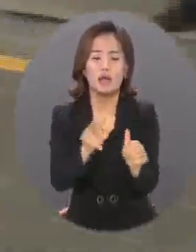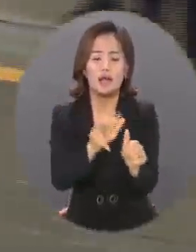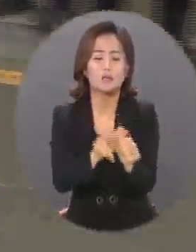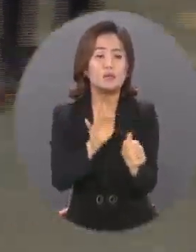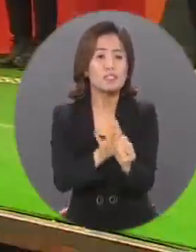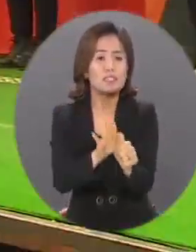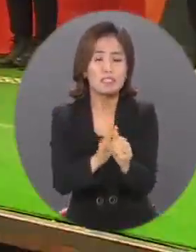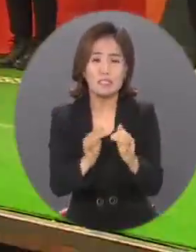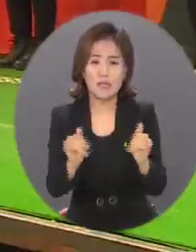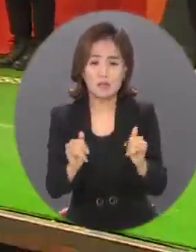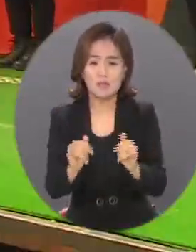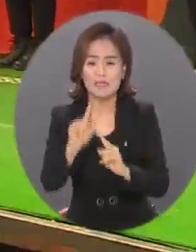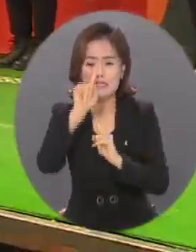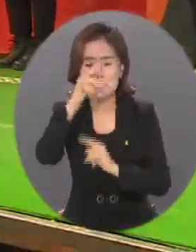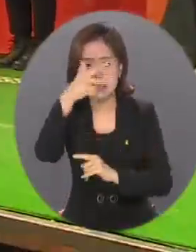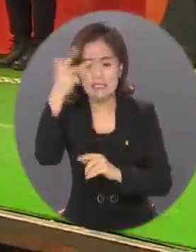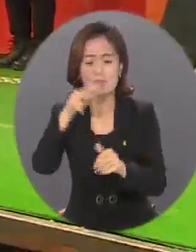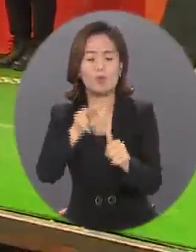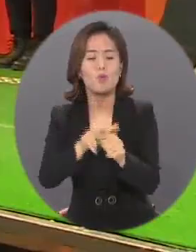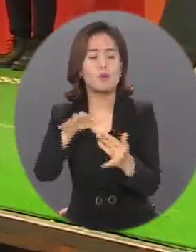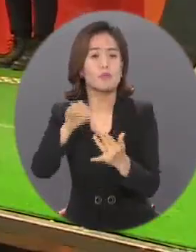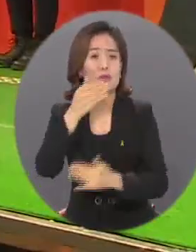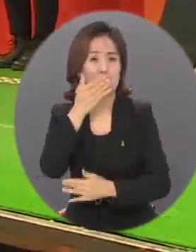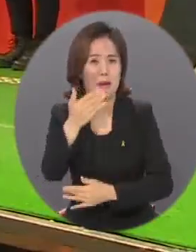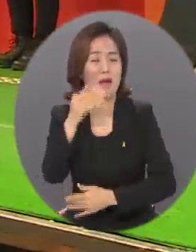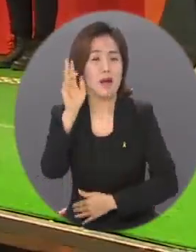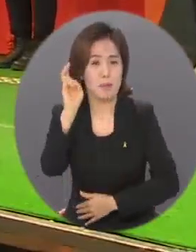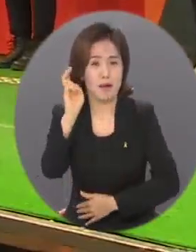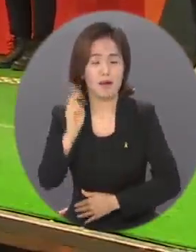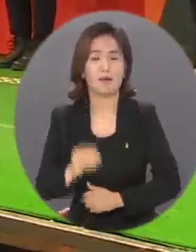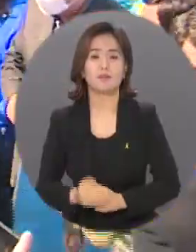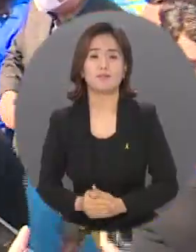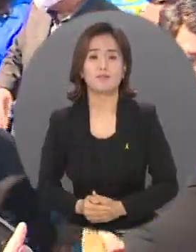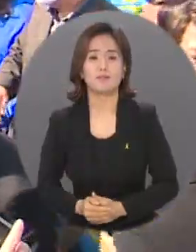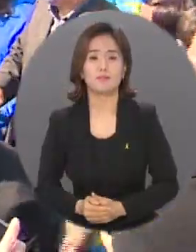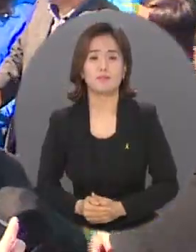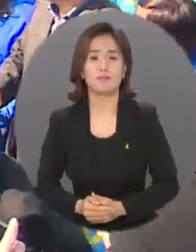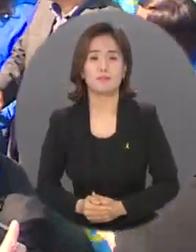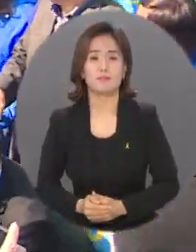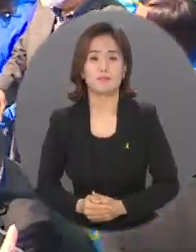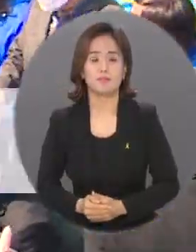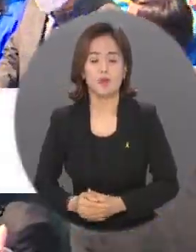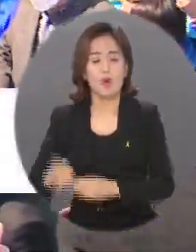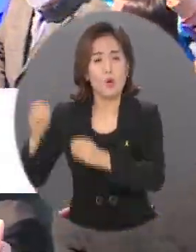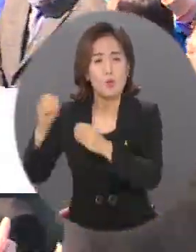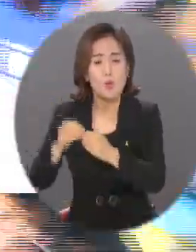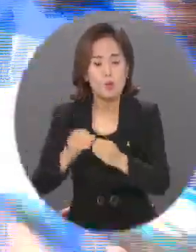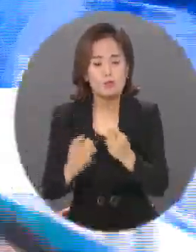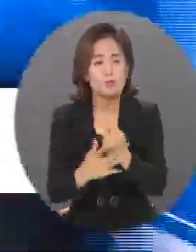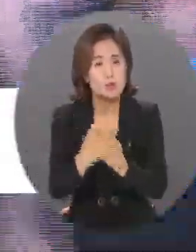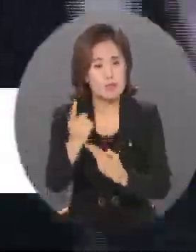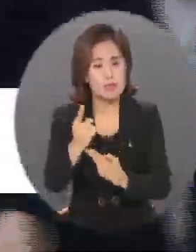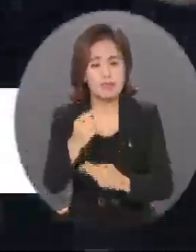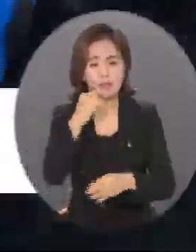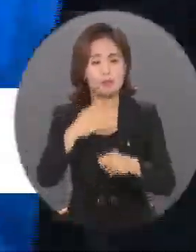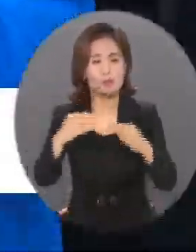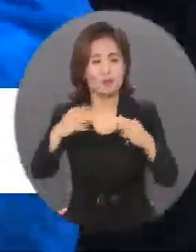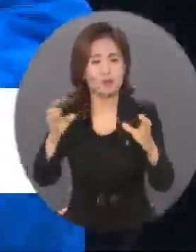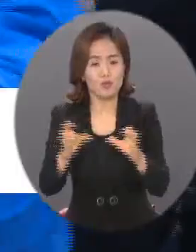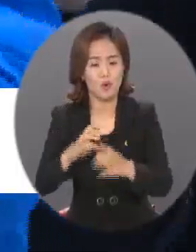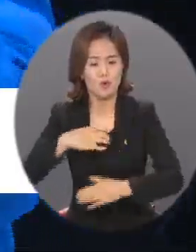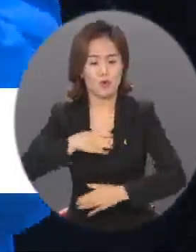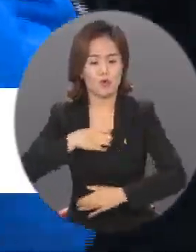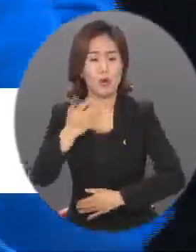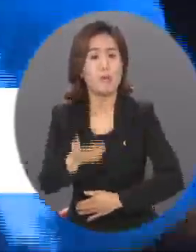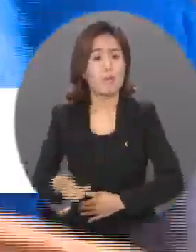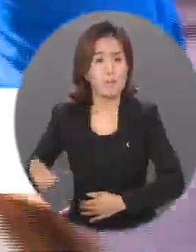후보 지지층이 이재명 후보를 선택할 수 있다는 판단에서입니다. 특히 보수 단일화가 민주당 지지층의